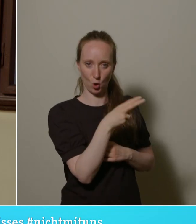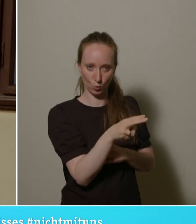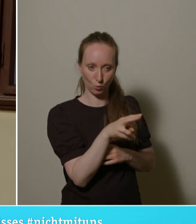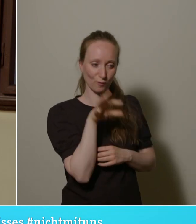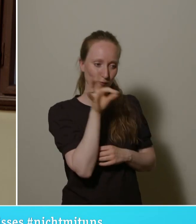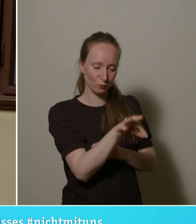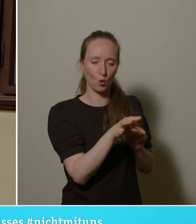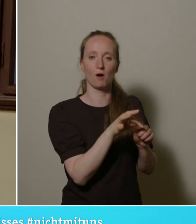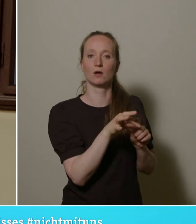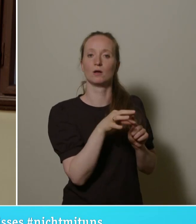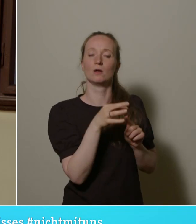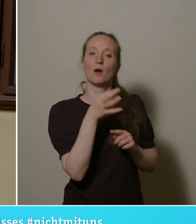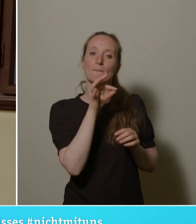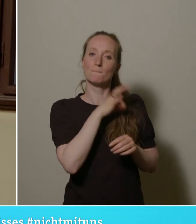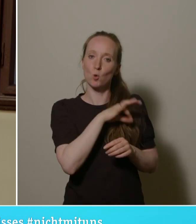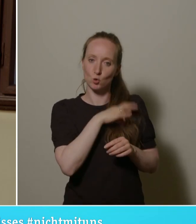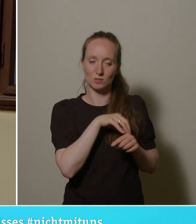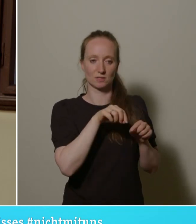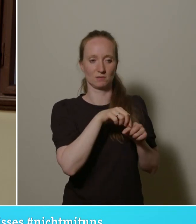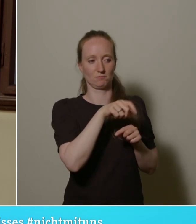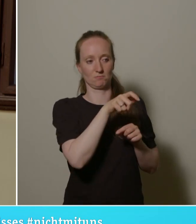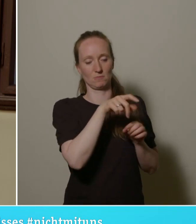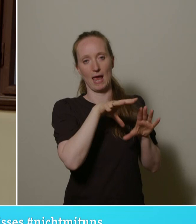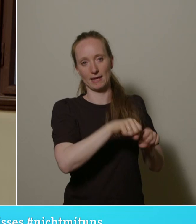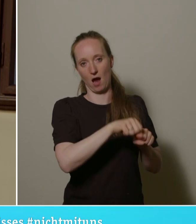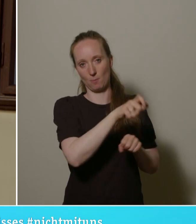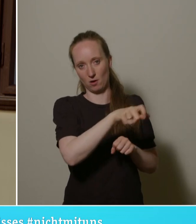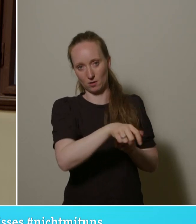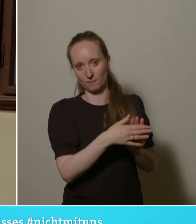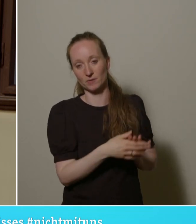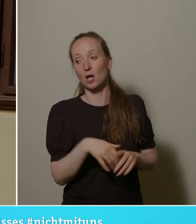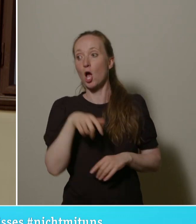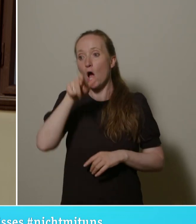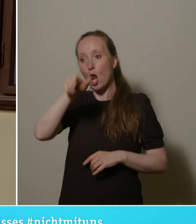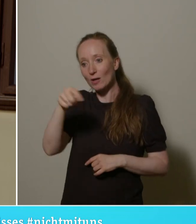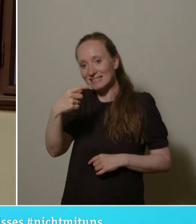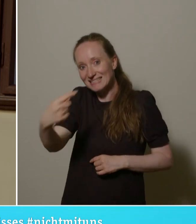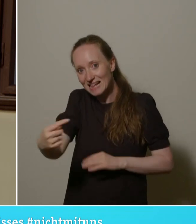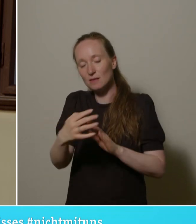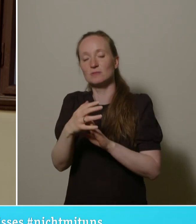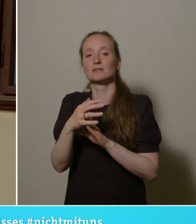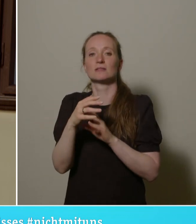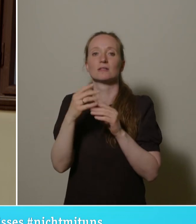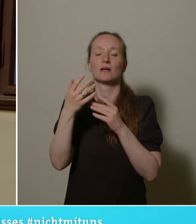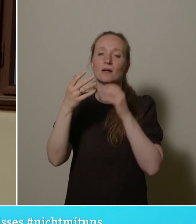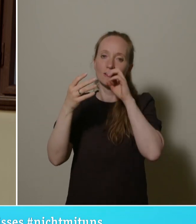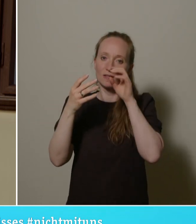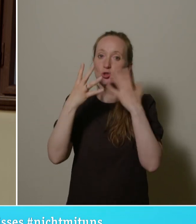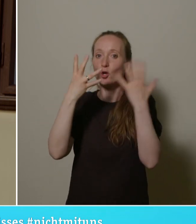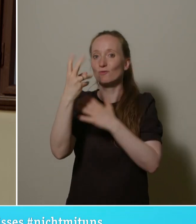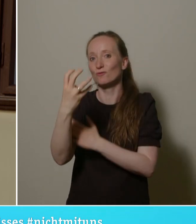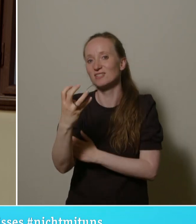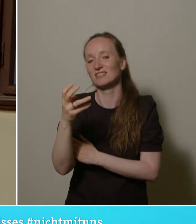dann lasst uns doch wenigstens für diejenigen, die kein 49-Euro-Ticket bekommen, ein jener